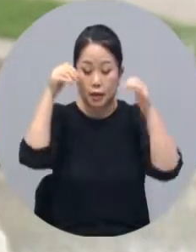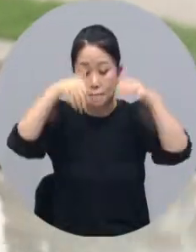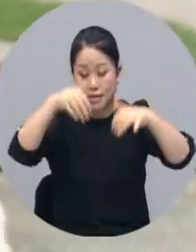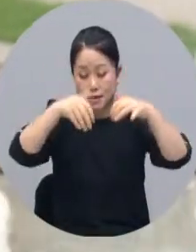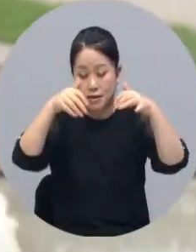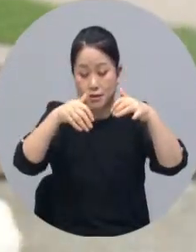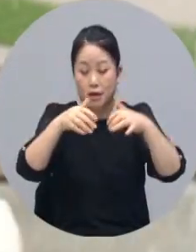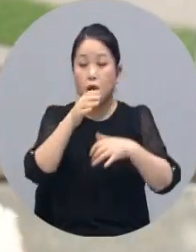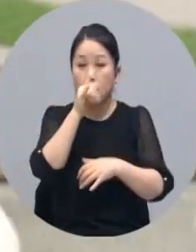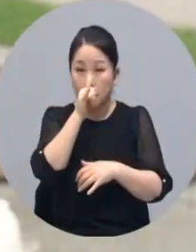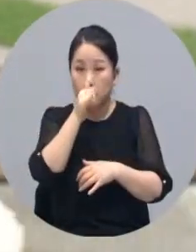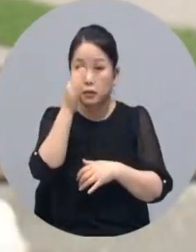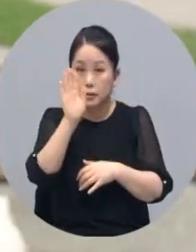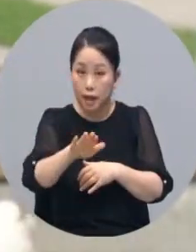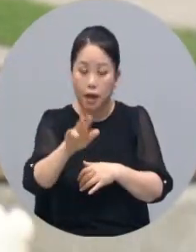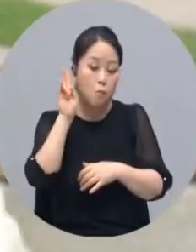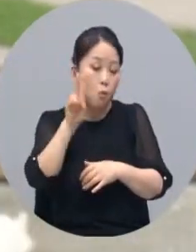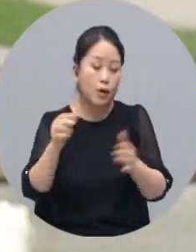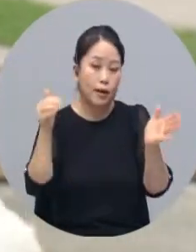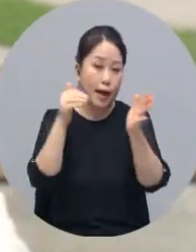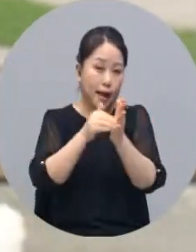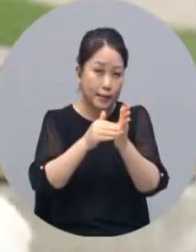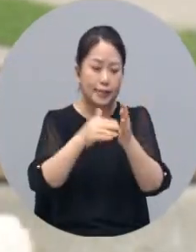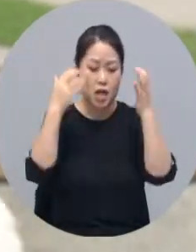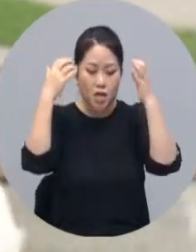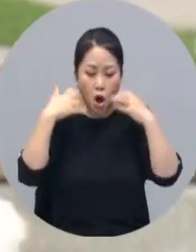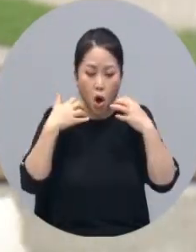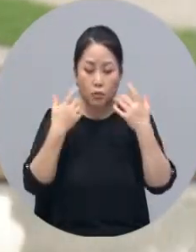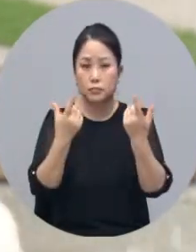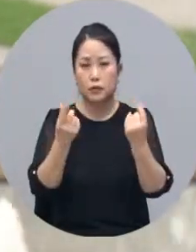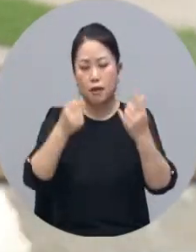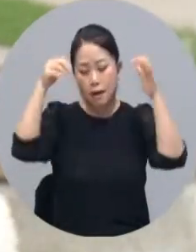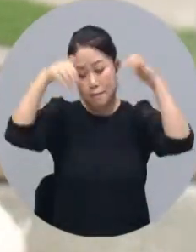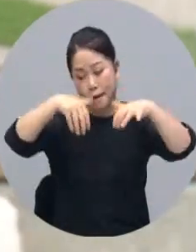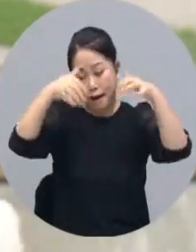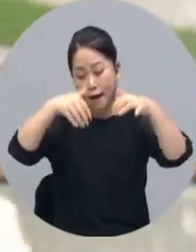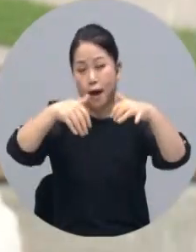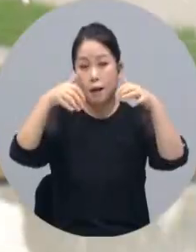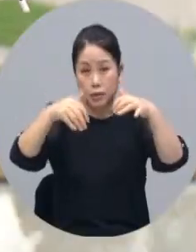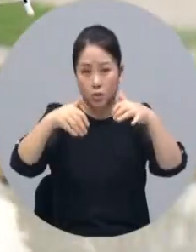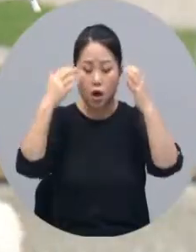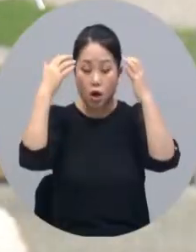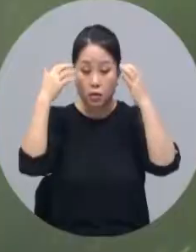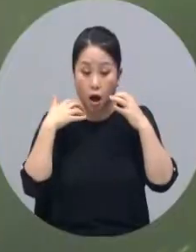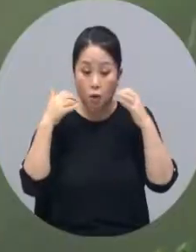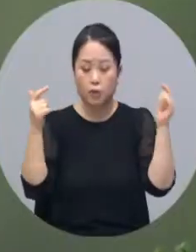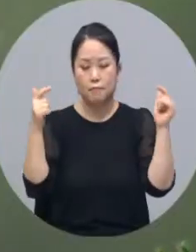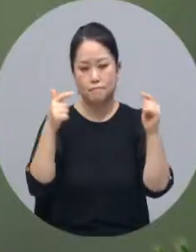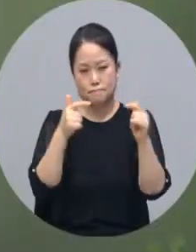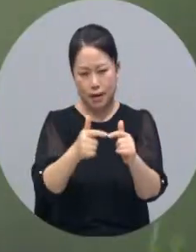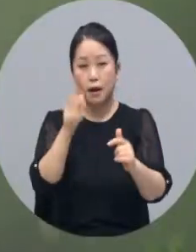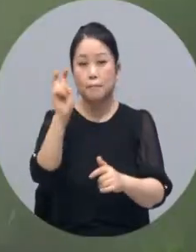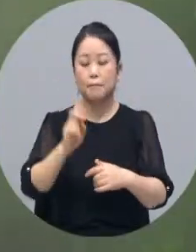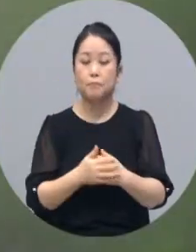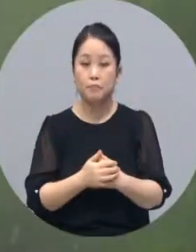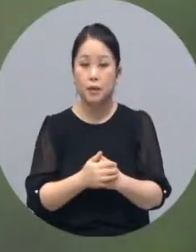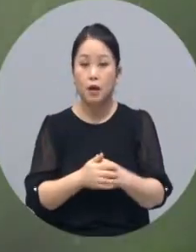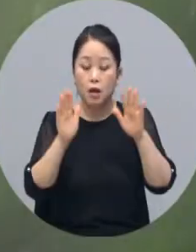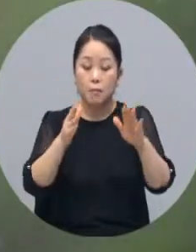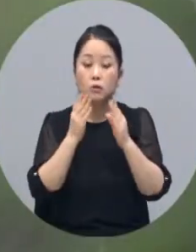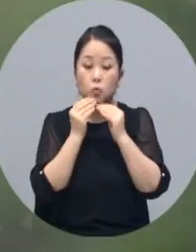하는데요. 모레까지 여름비처럼 많은 비가 쏟아지면서 폭염은 물러날 전망입니다. 이번 주말에는